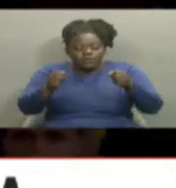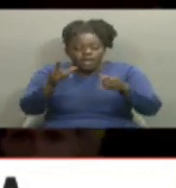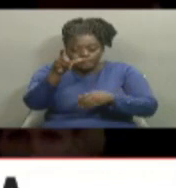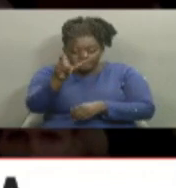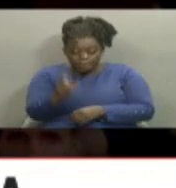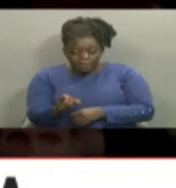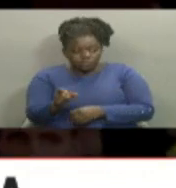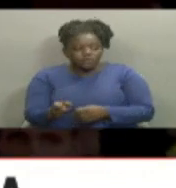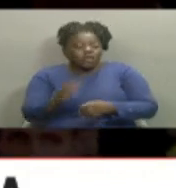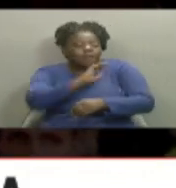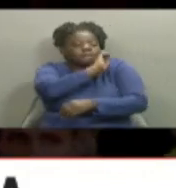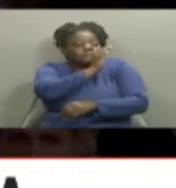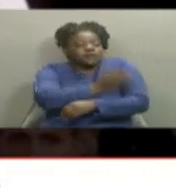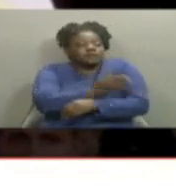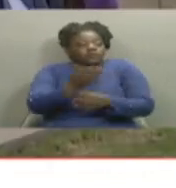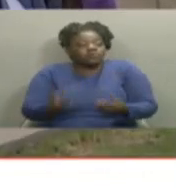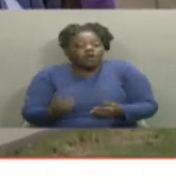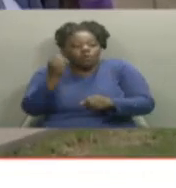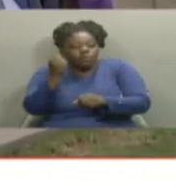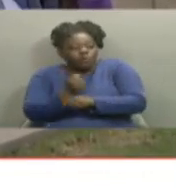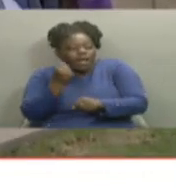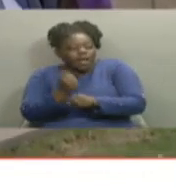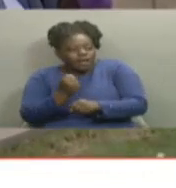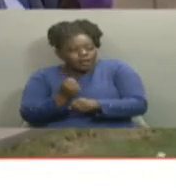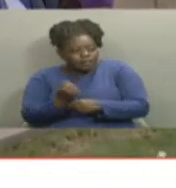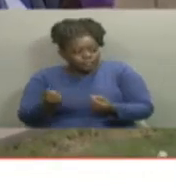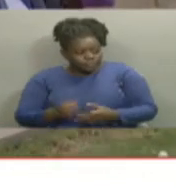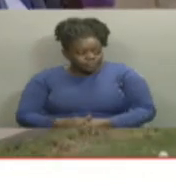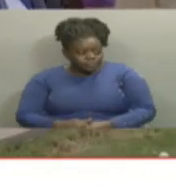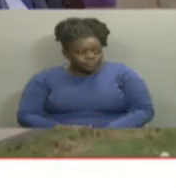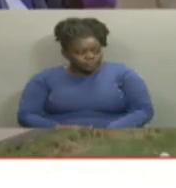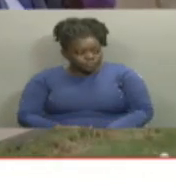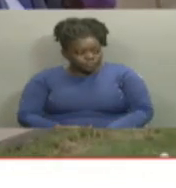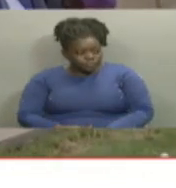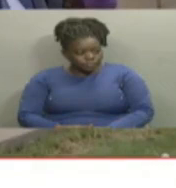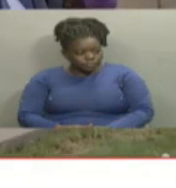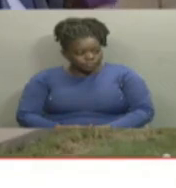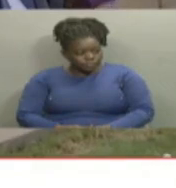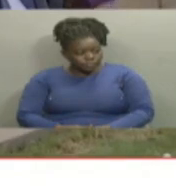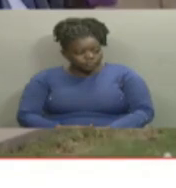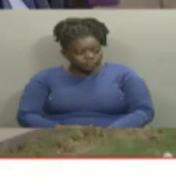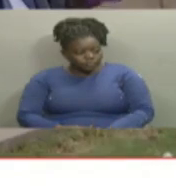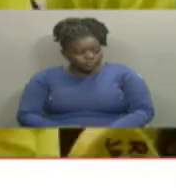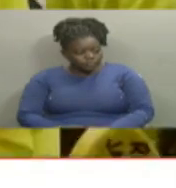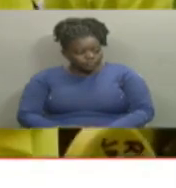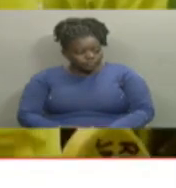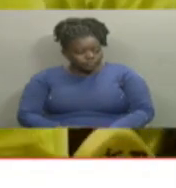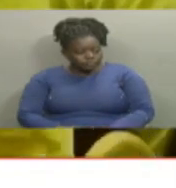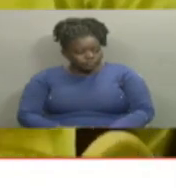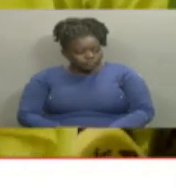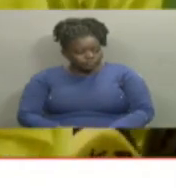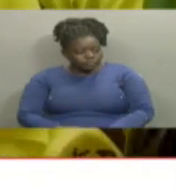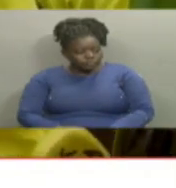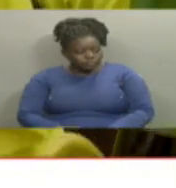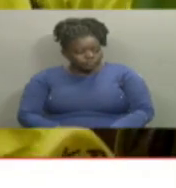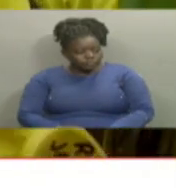the empowerment of the hustlers. Ataweza kutumia na economy atatengeneza ikue juu. Kwa